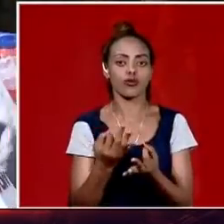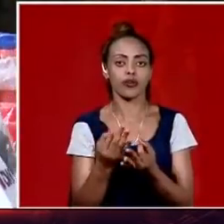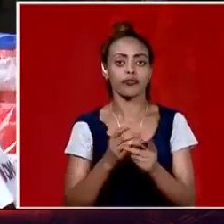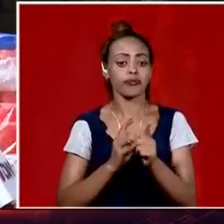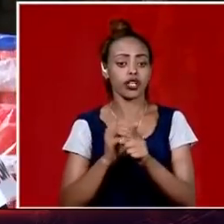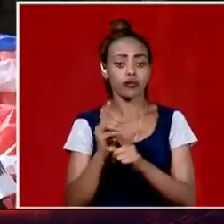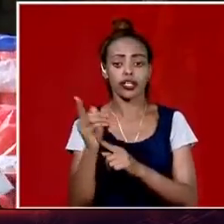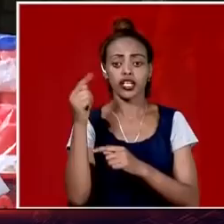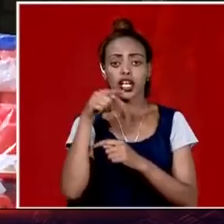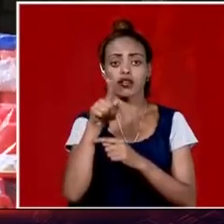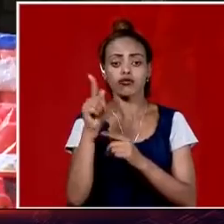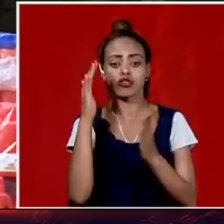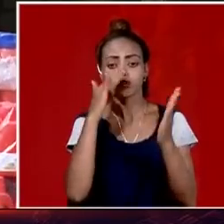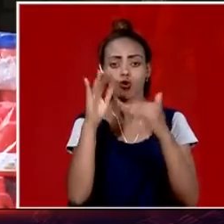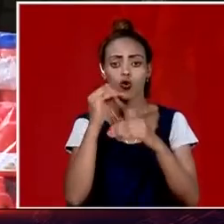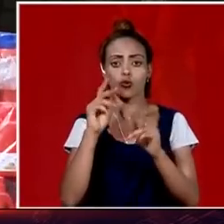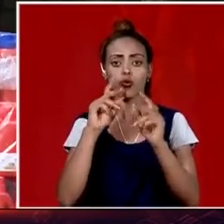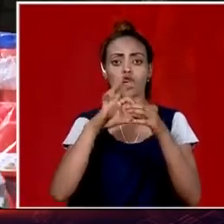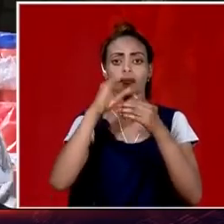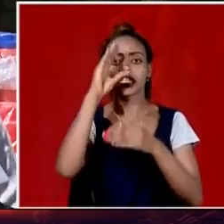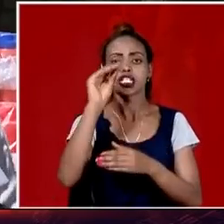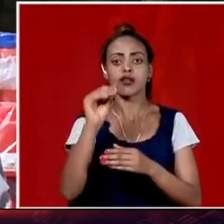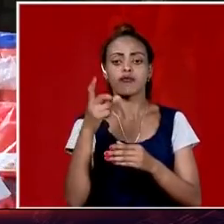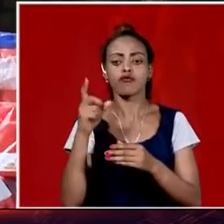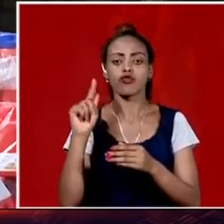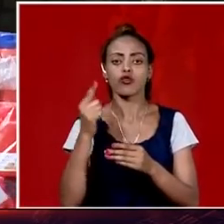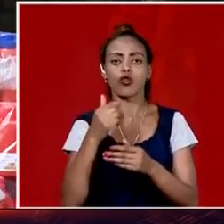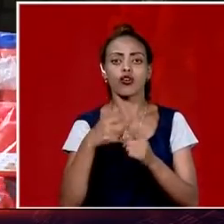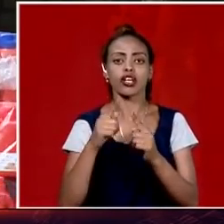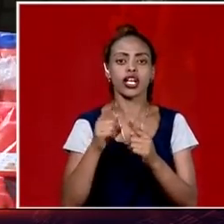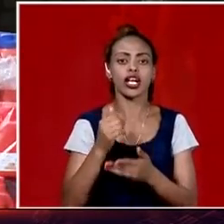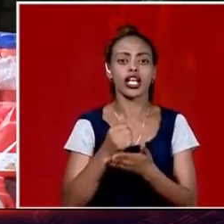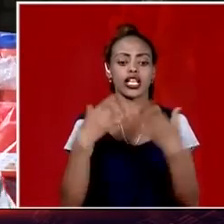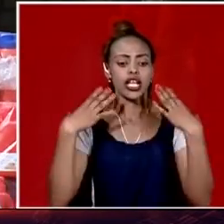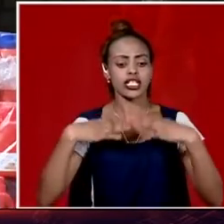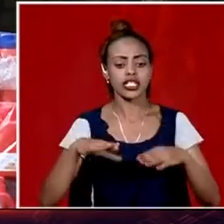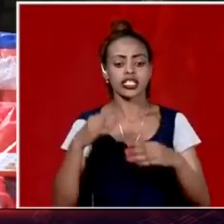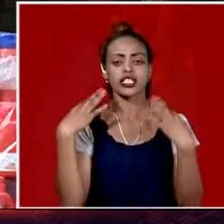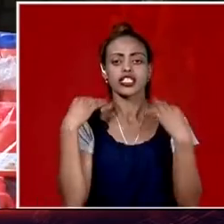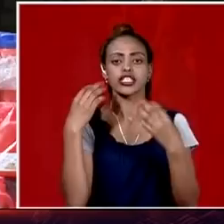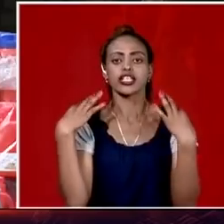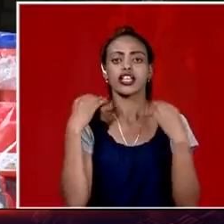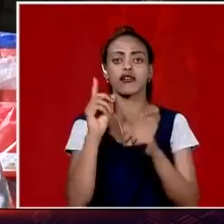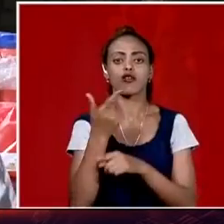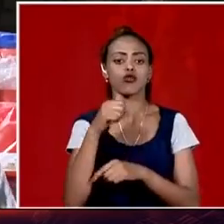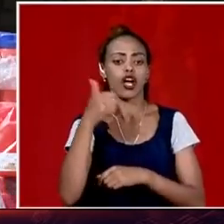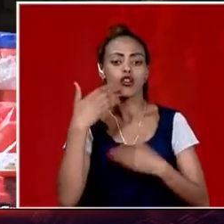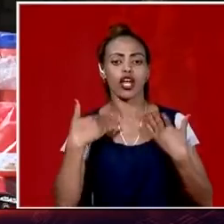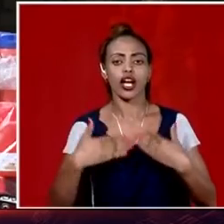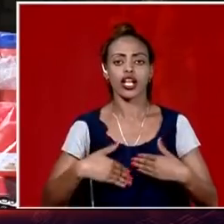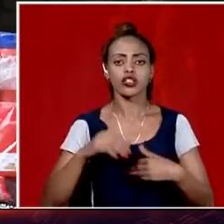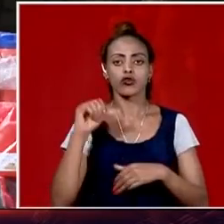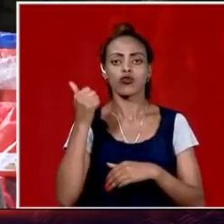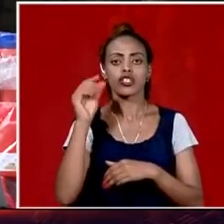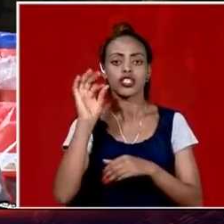ናብ ተጸገሙ ሕብረተሰብ ዝበፅሕ ናይ መከሮን ናይ ፍኖ ሓገዛትን ካልኦት ናይ ኣልባሳት ልጥዕና ጣብያ ይኹን ንካልኦት ኣካላት እቲ